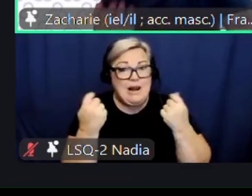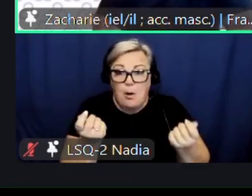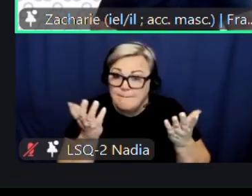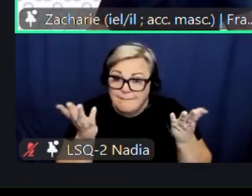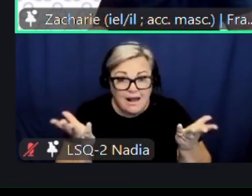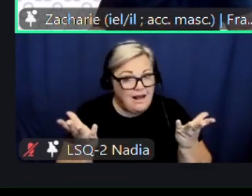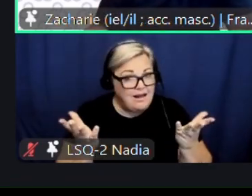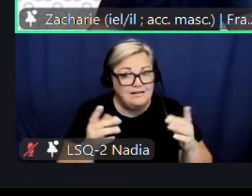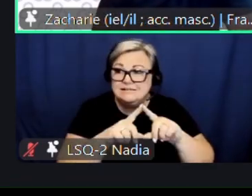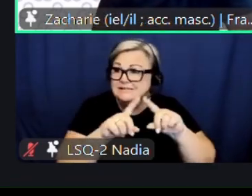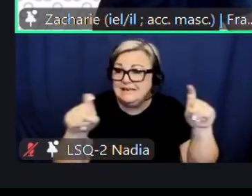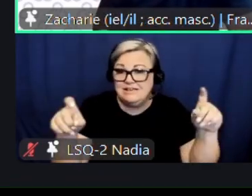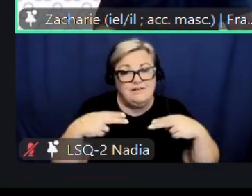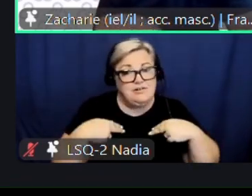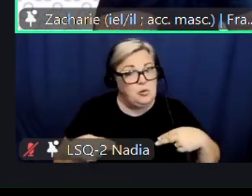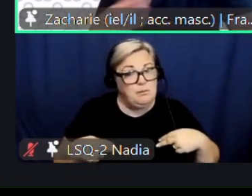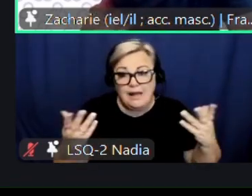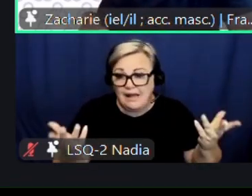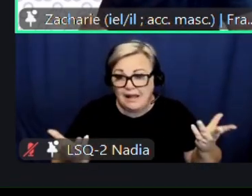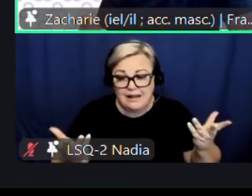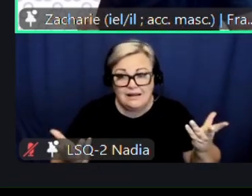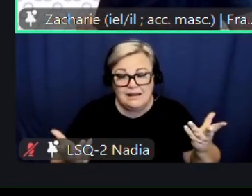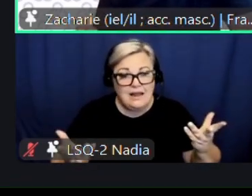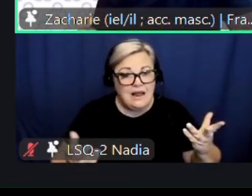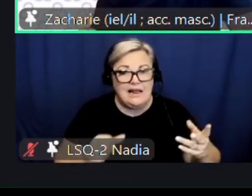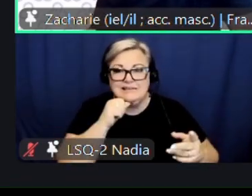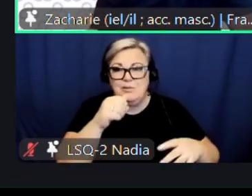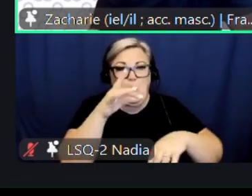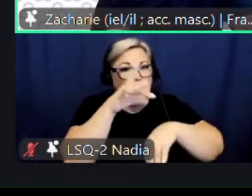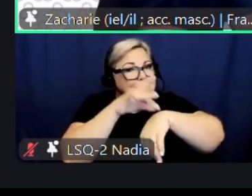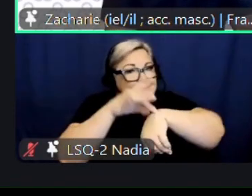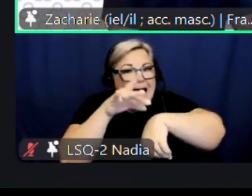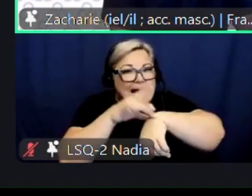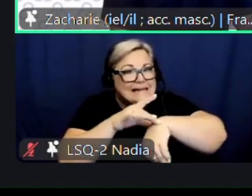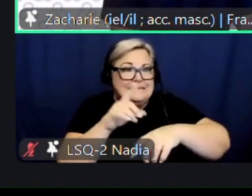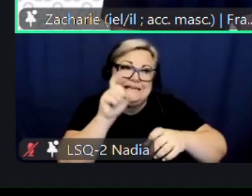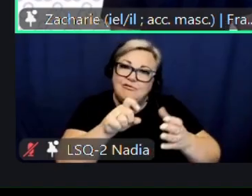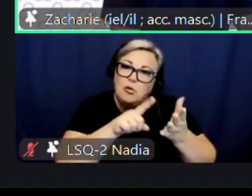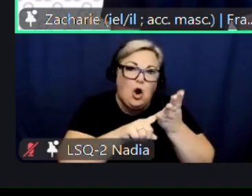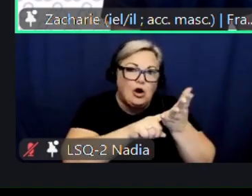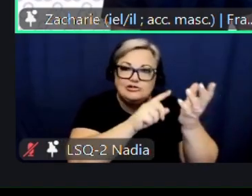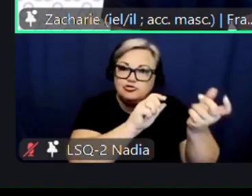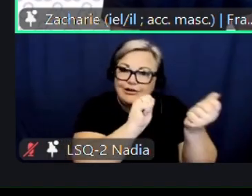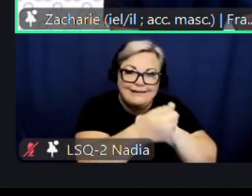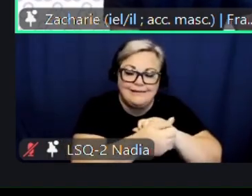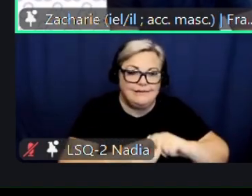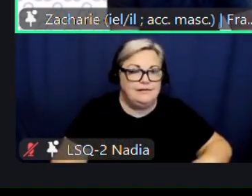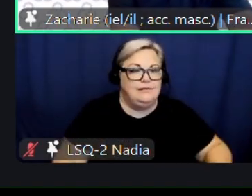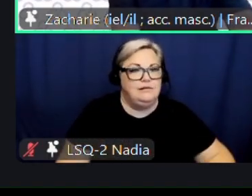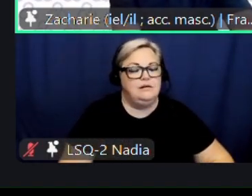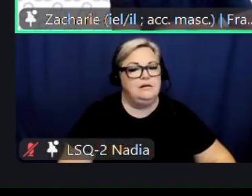partie de la diversité humaine. Ce n'est pas une pathologie qui a besoin d'être corrigée.